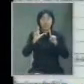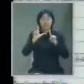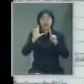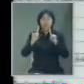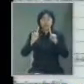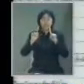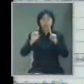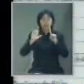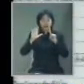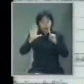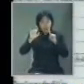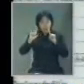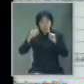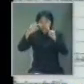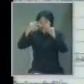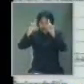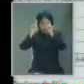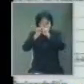1,850,000